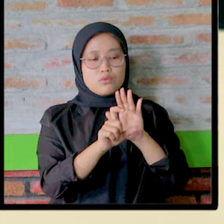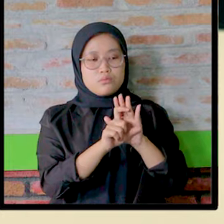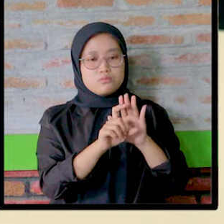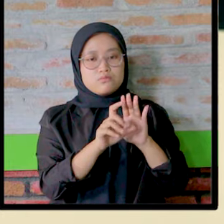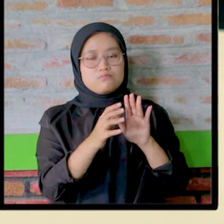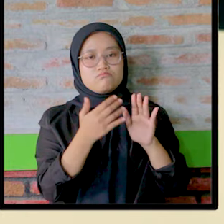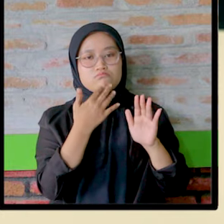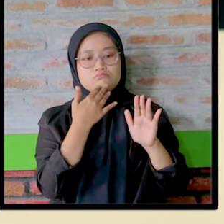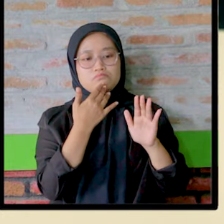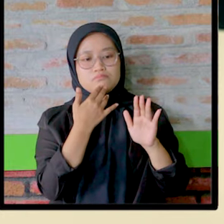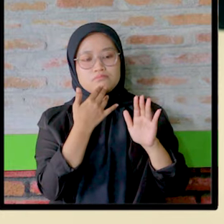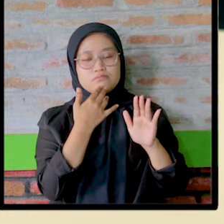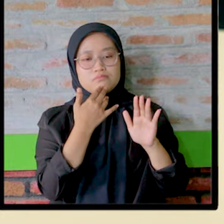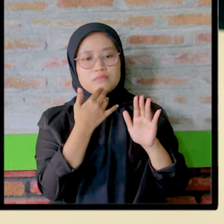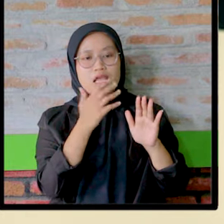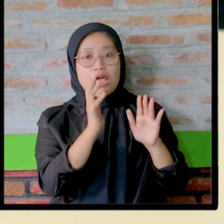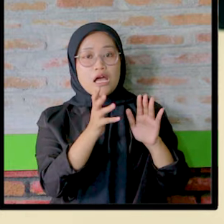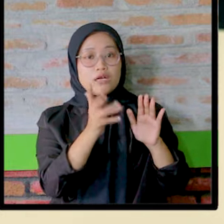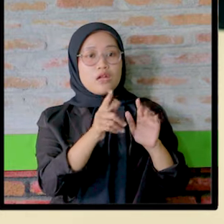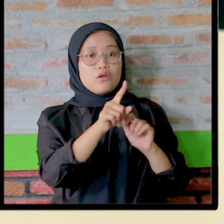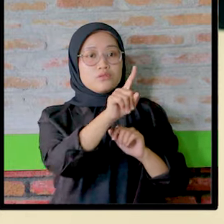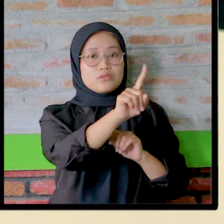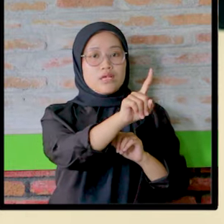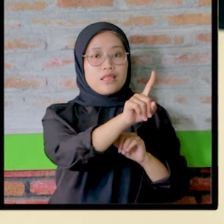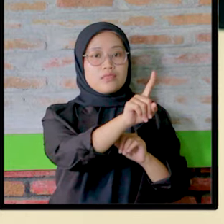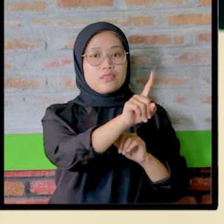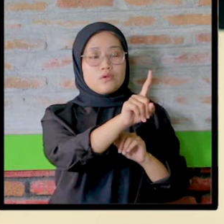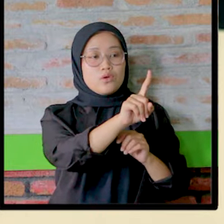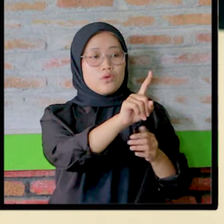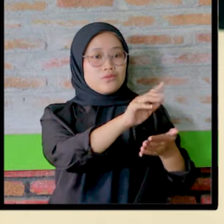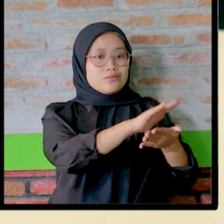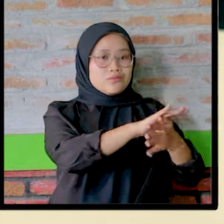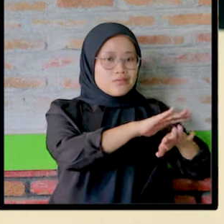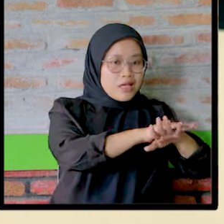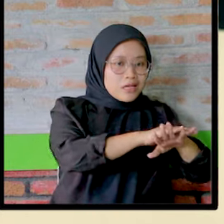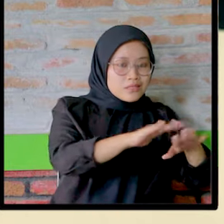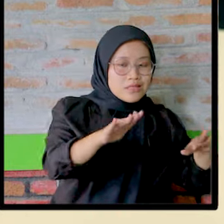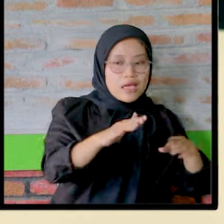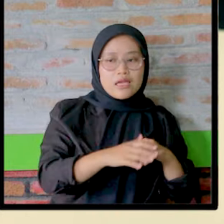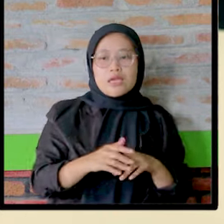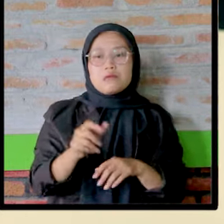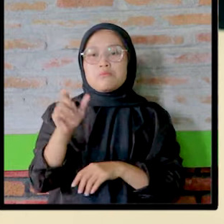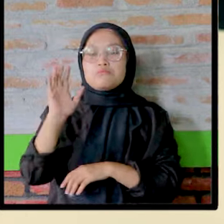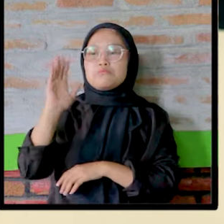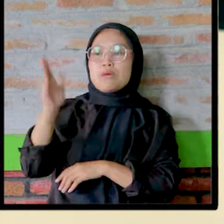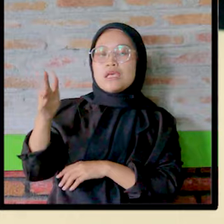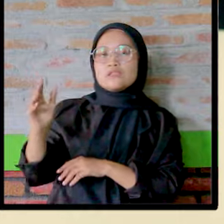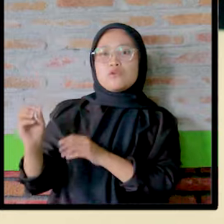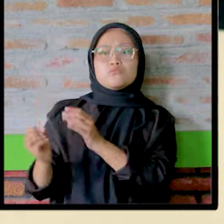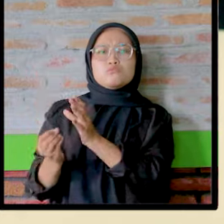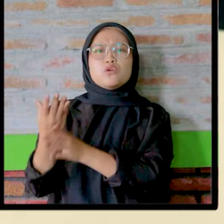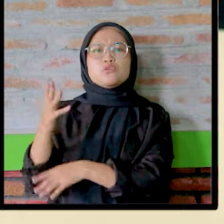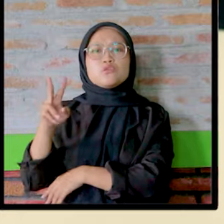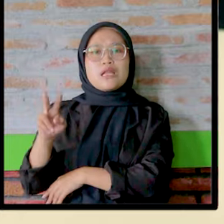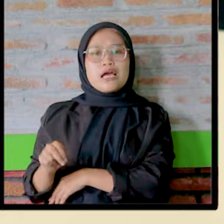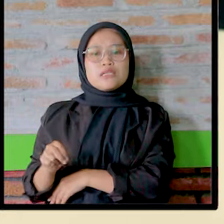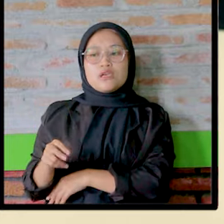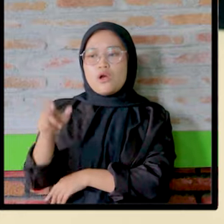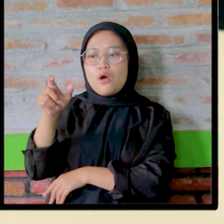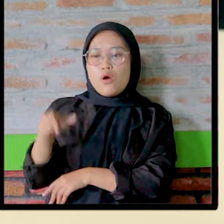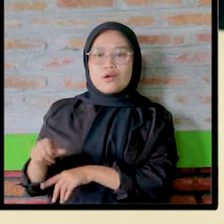kan kalau hanya satu ditangani besok Muncul lagi orangnya yang nangani beda kapasitasnya beda